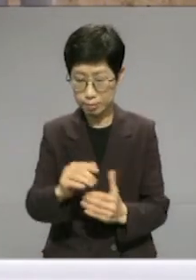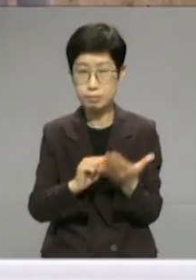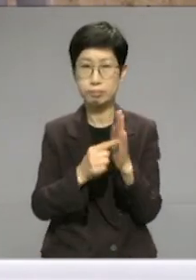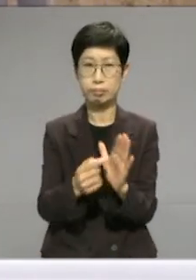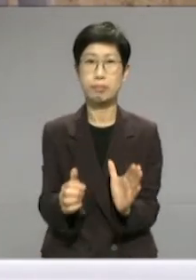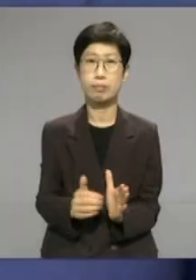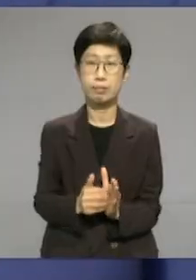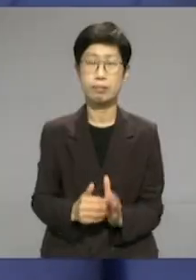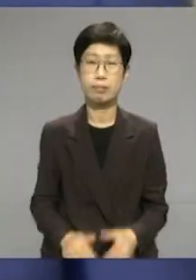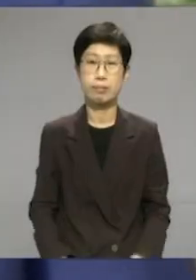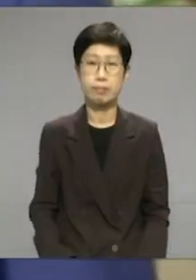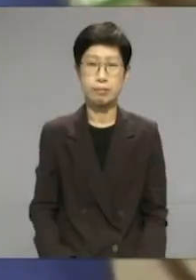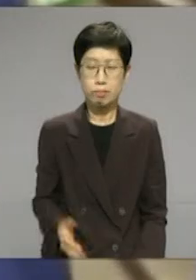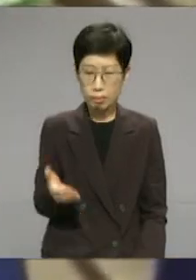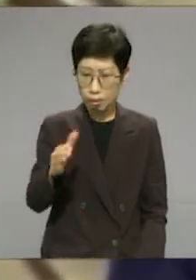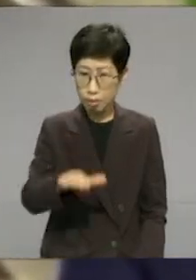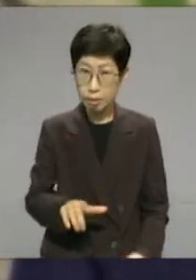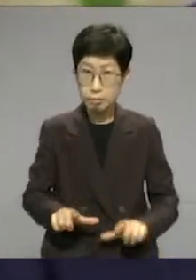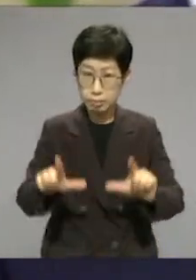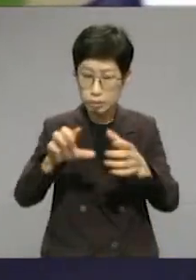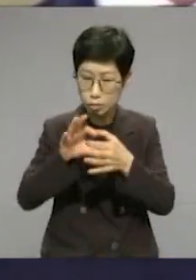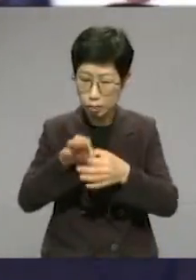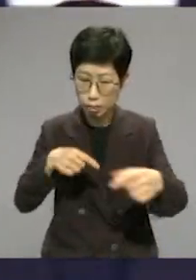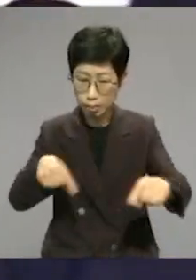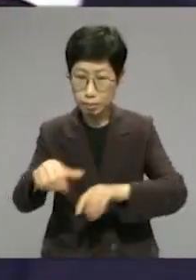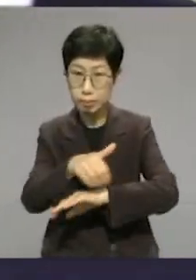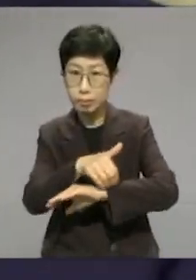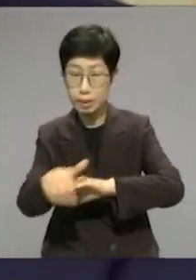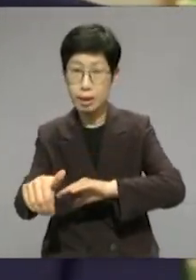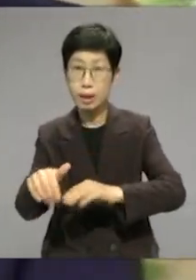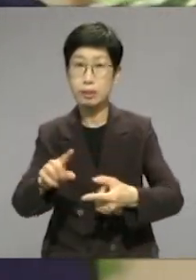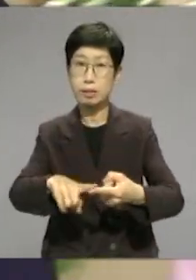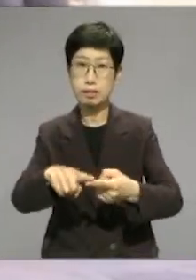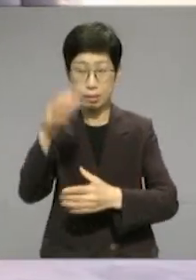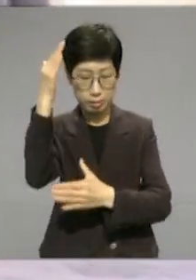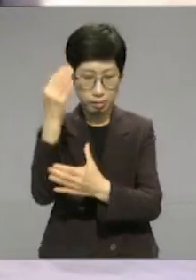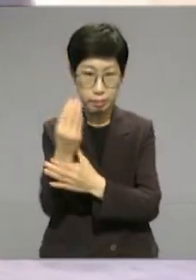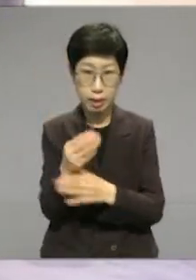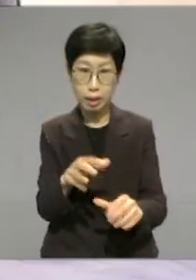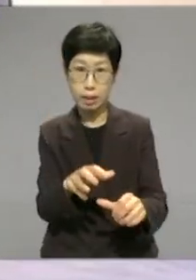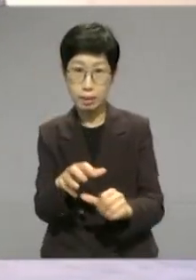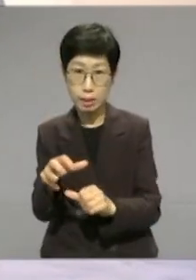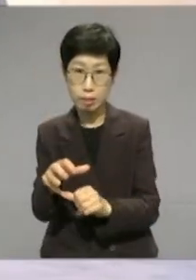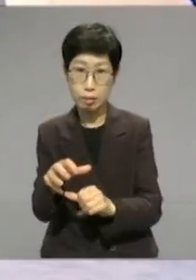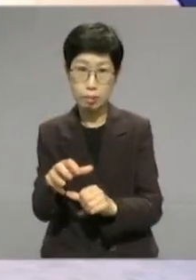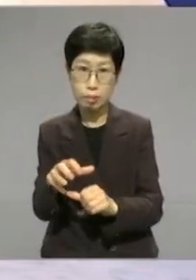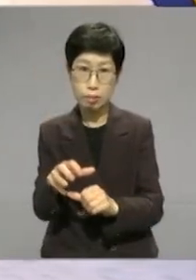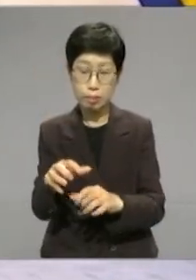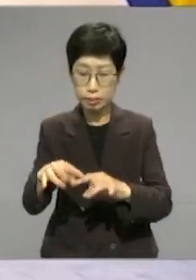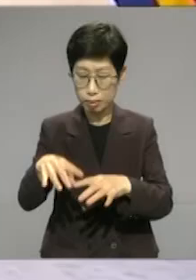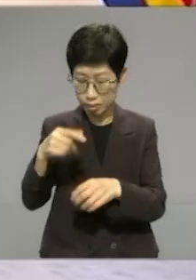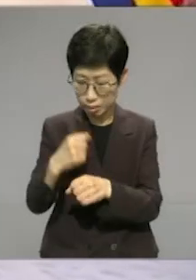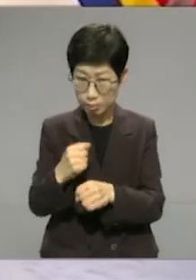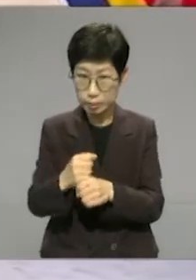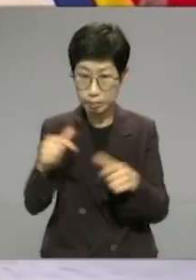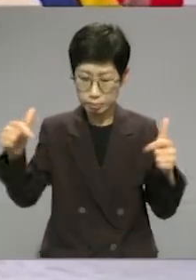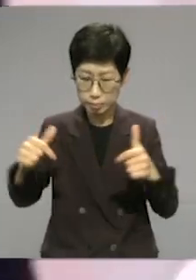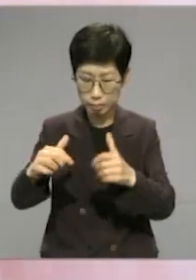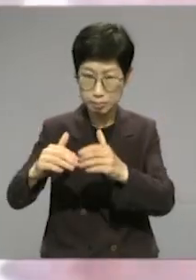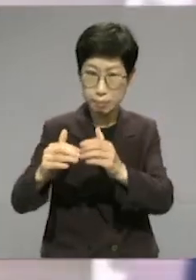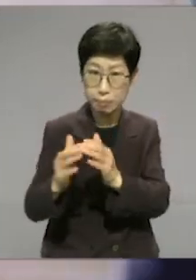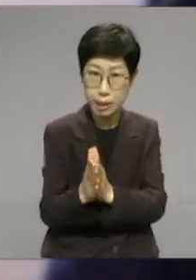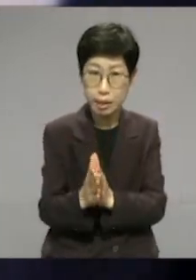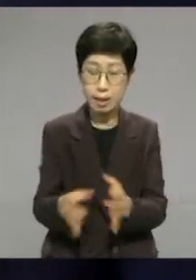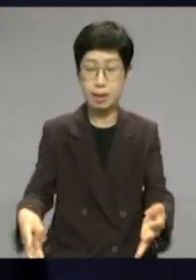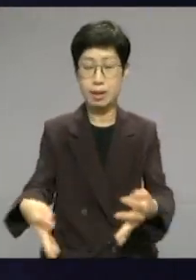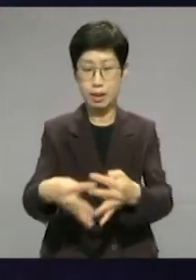발표했습니다. 그런데 기후 대책에 대해서는 석탄 발전을 단계적으로 중단한다는 기존 합의를